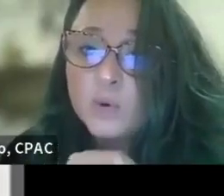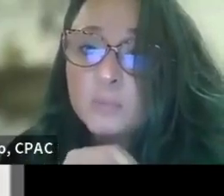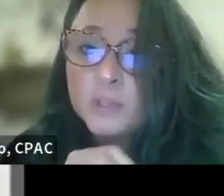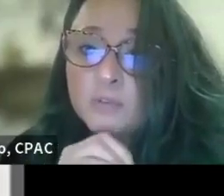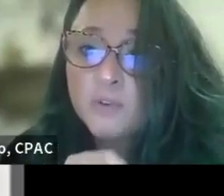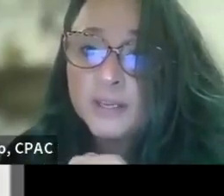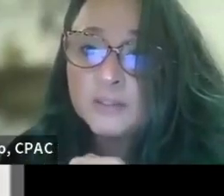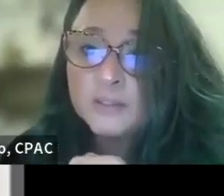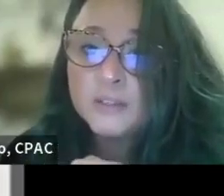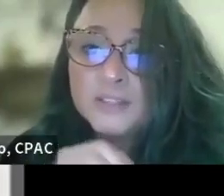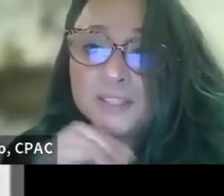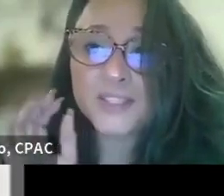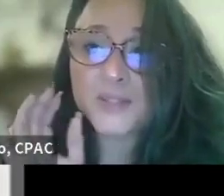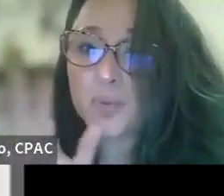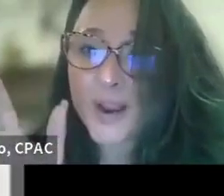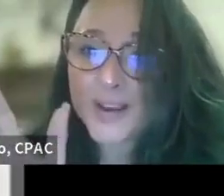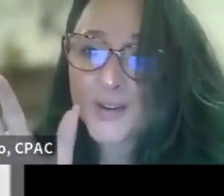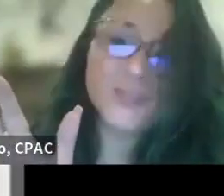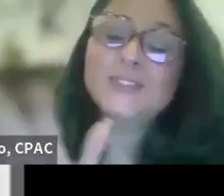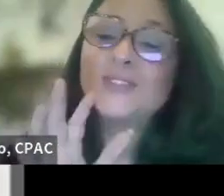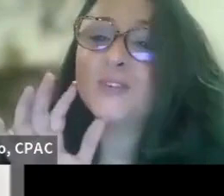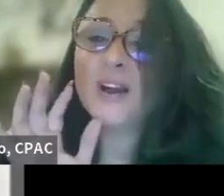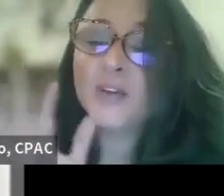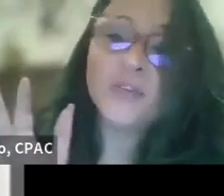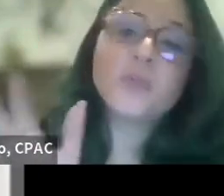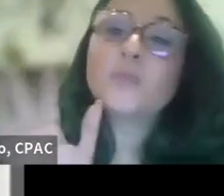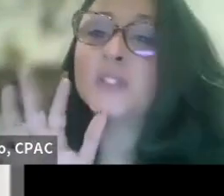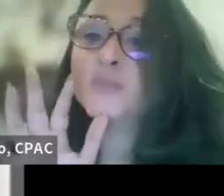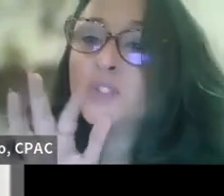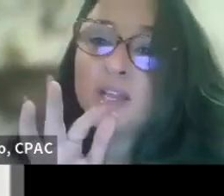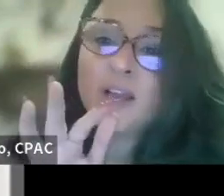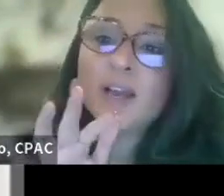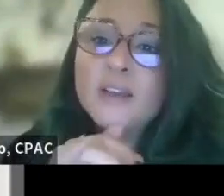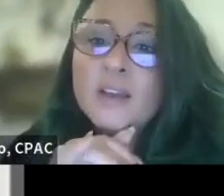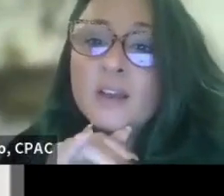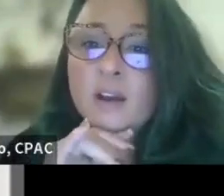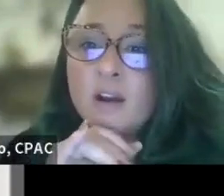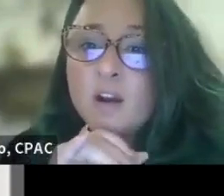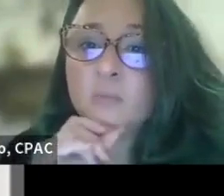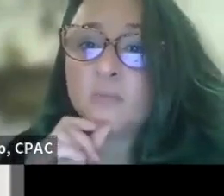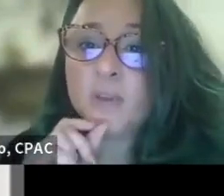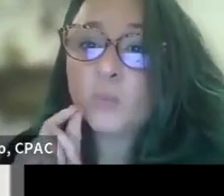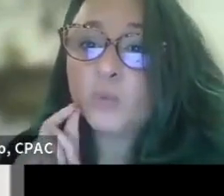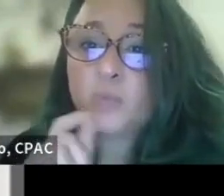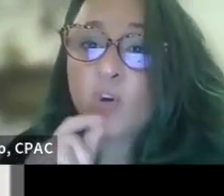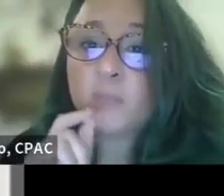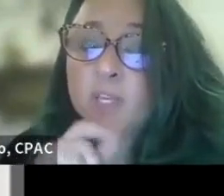什么样的语言服务，然后他们是需要向你免费提供这个语言服务。